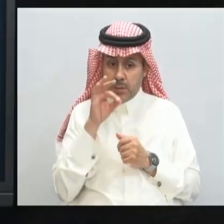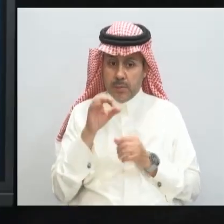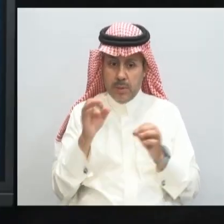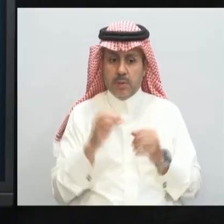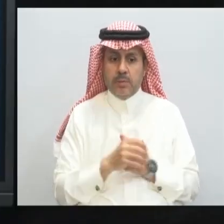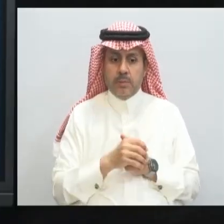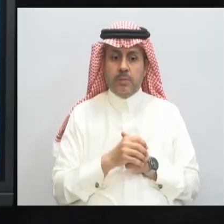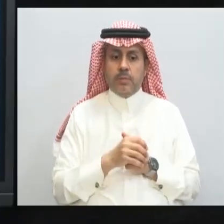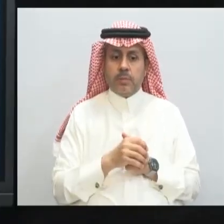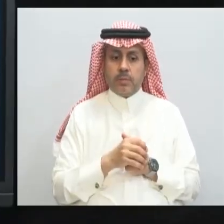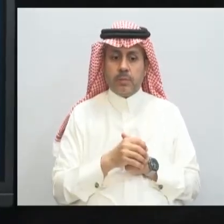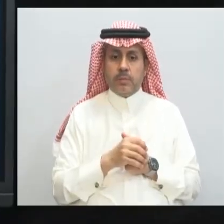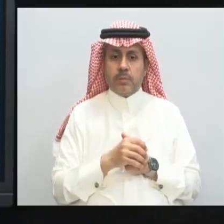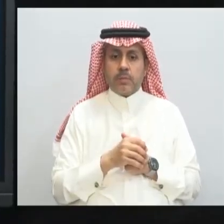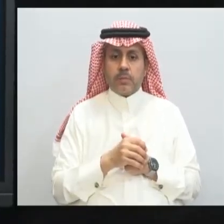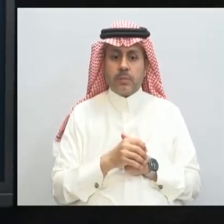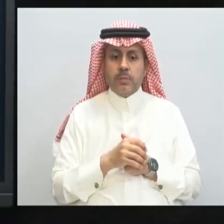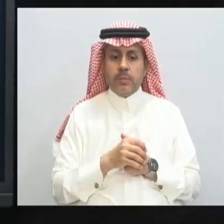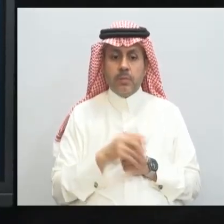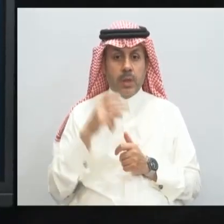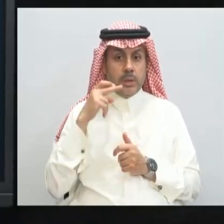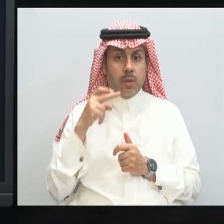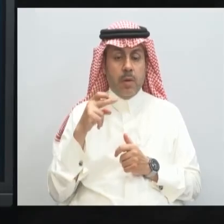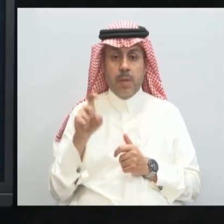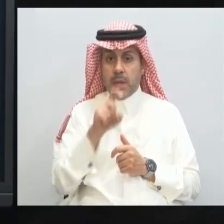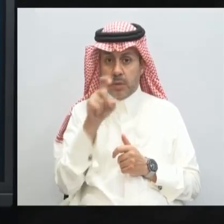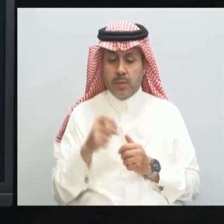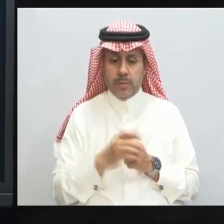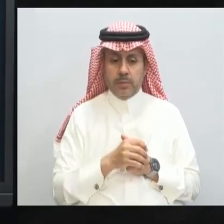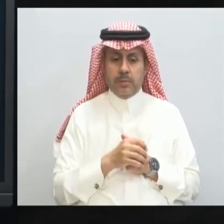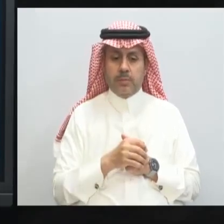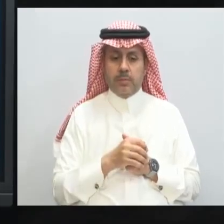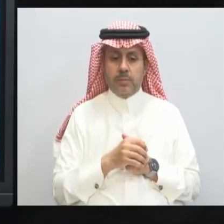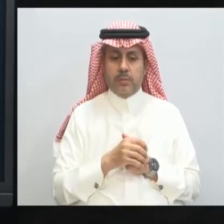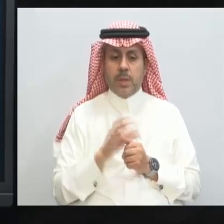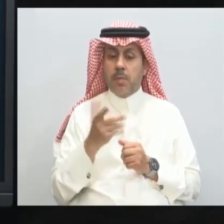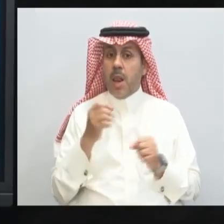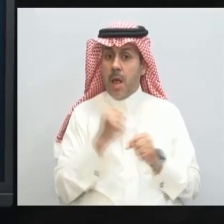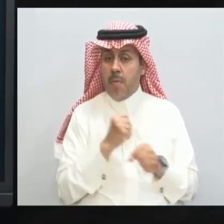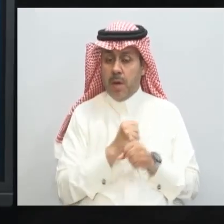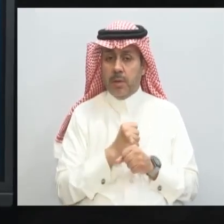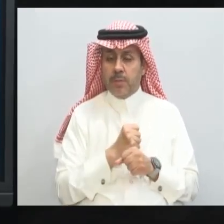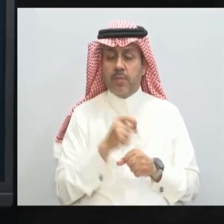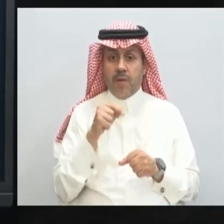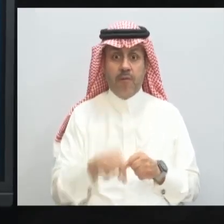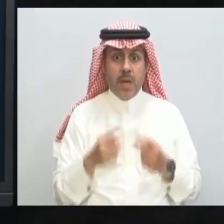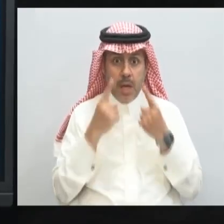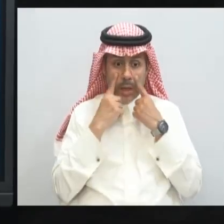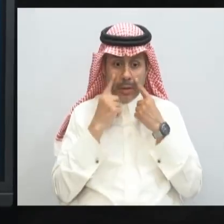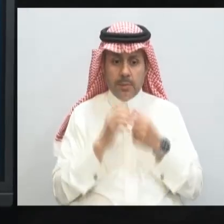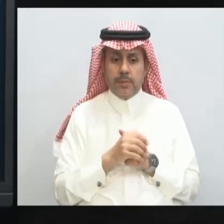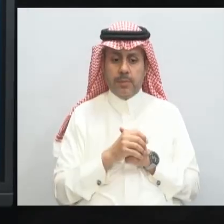السوره العظيمه من يجيب على هذا السؤال ما هي الاعمال التي ستنفذها في